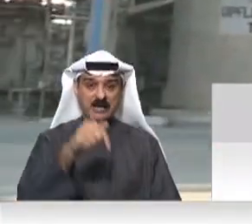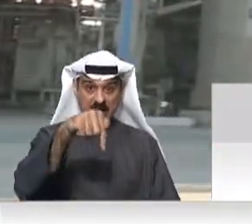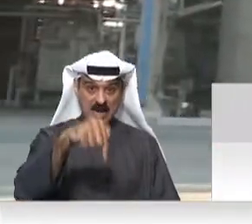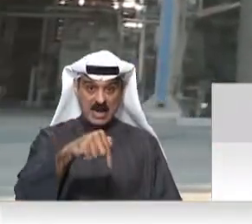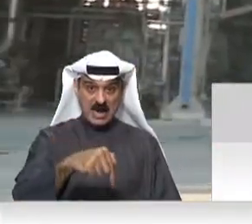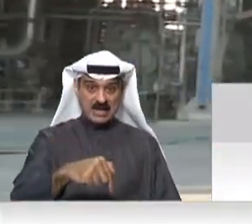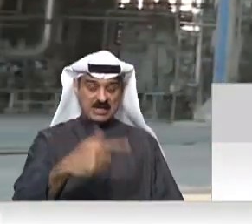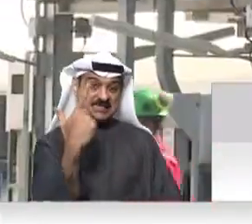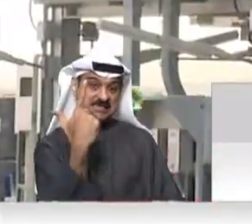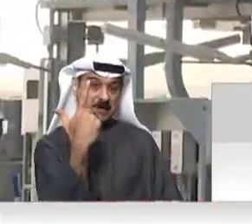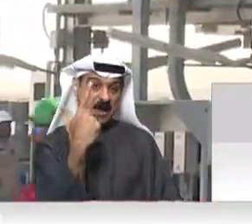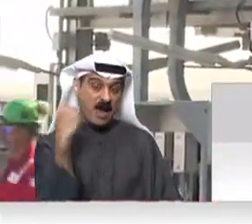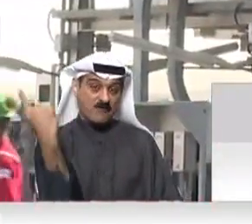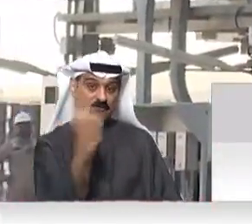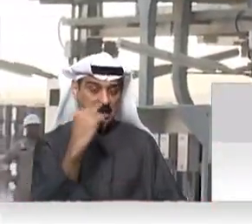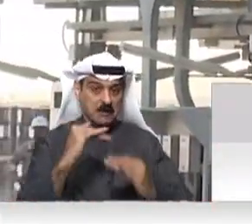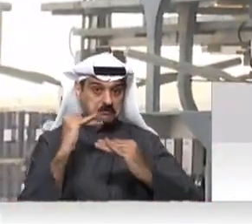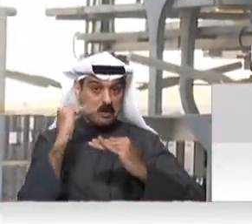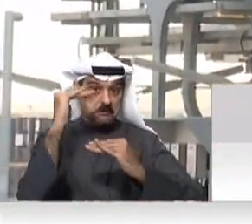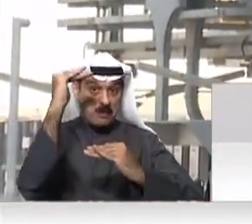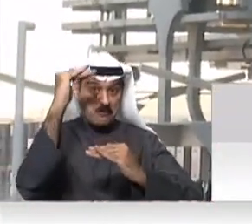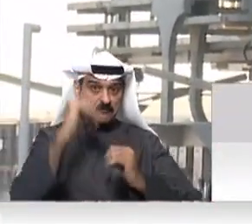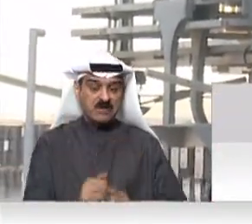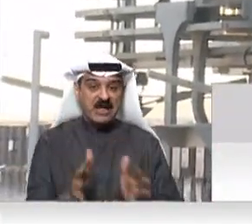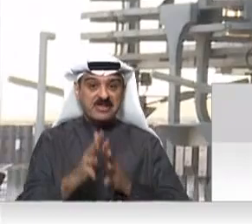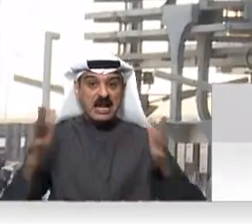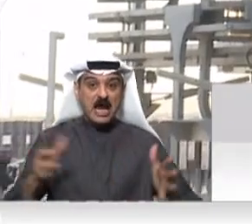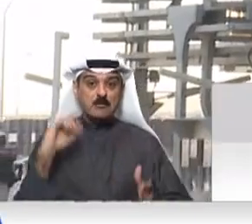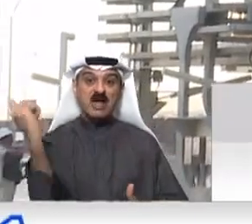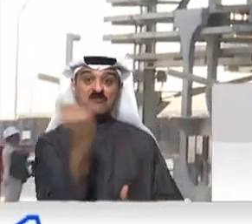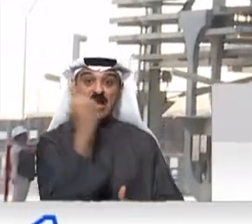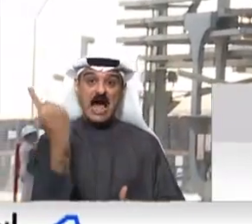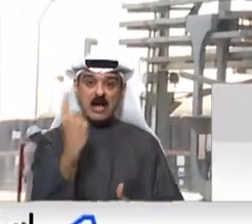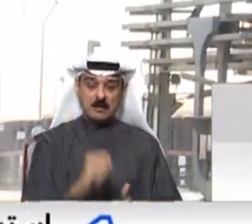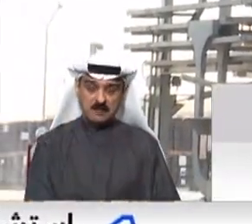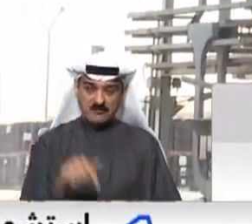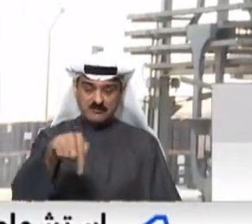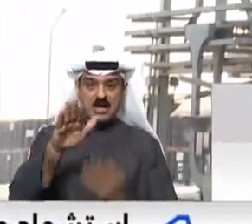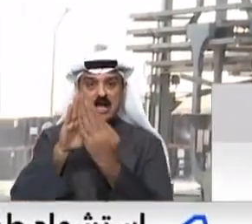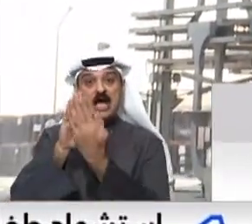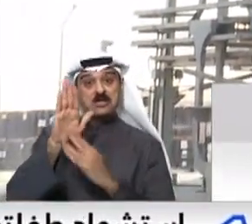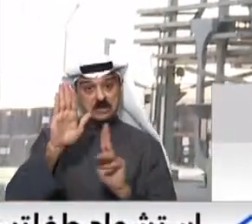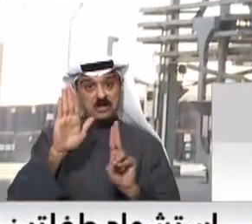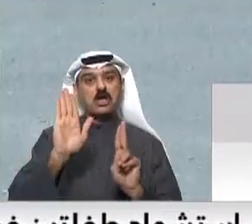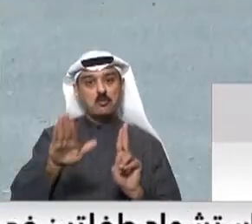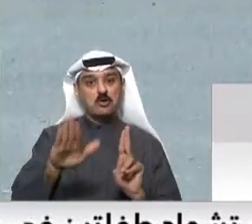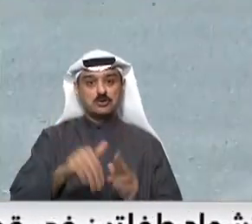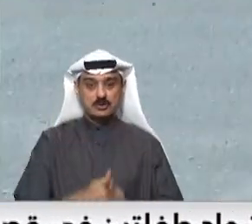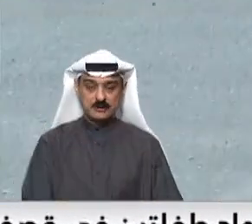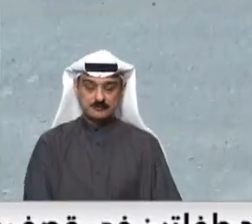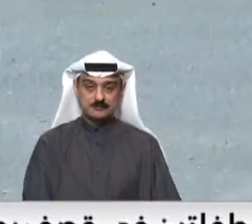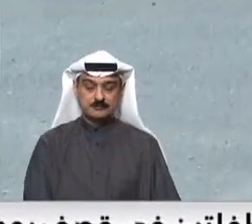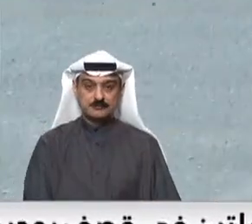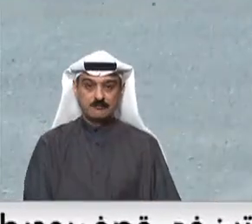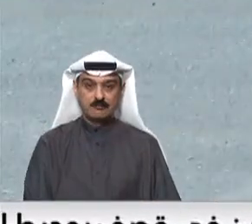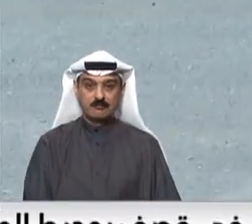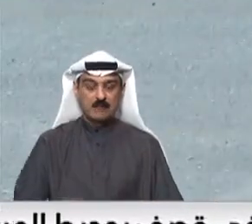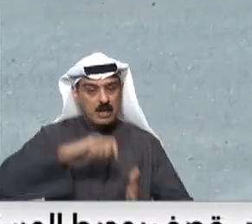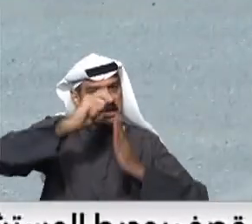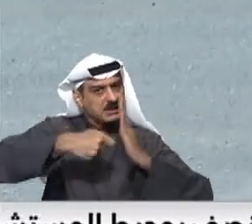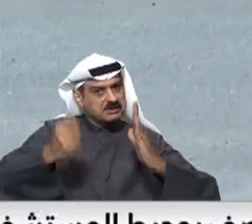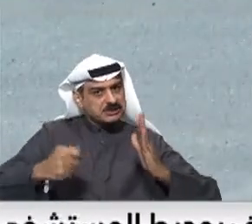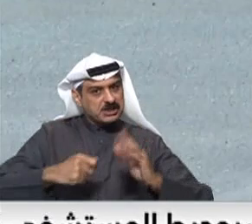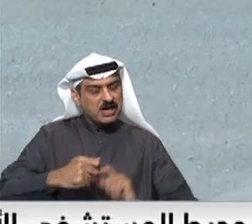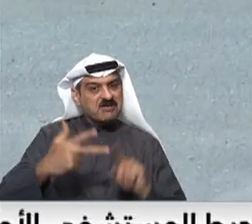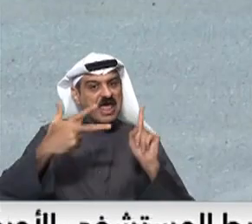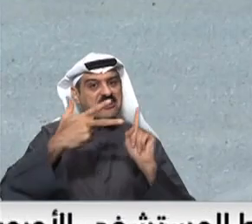ضمن قائمة أكبر 10 مصافي نفط في العالم من قبل تقرير المسح العالمي للتكرير. يعد تشغيل المرحلة الثالثة